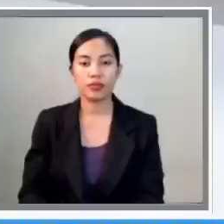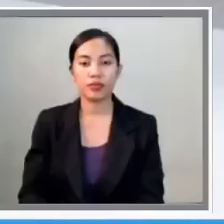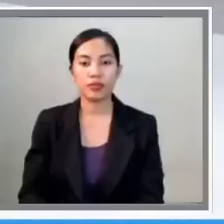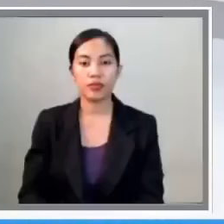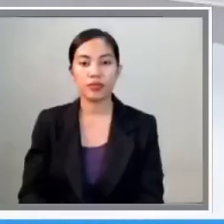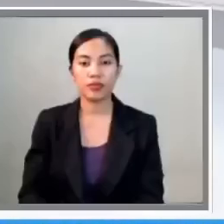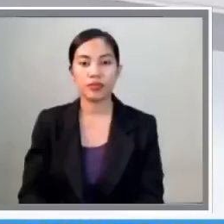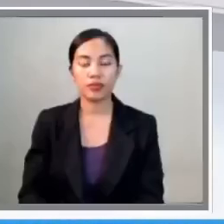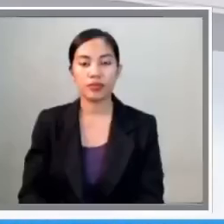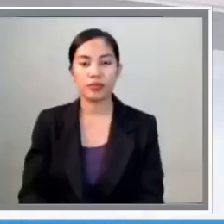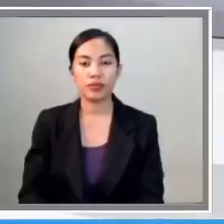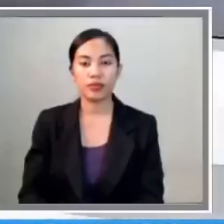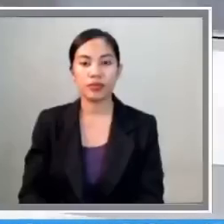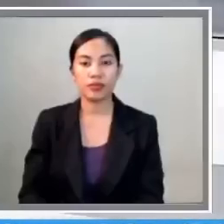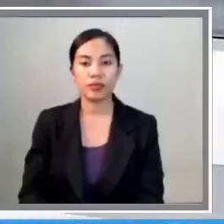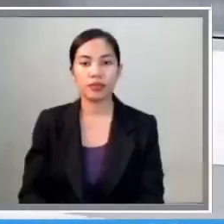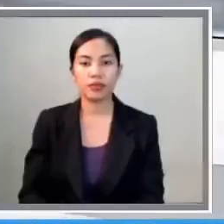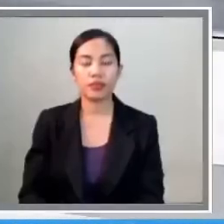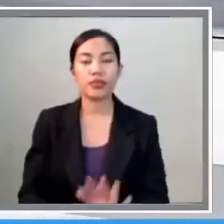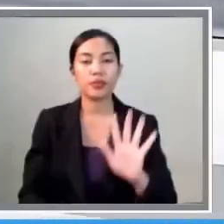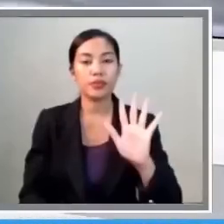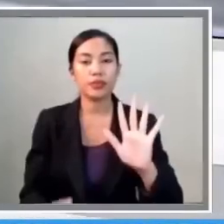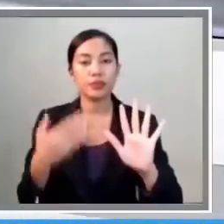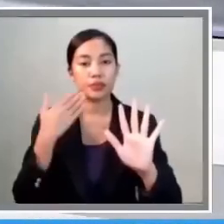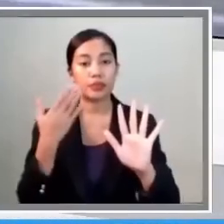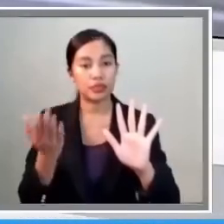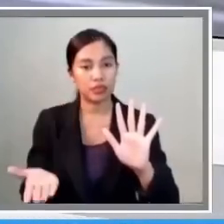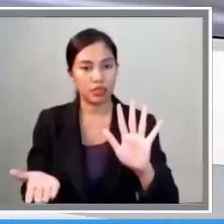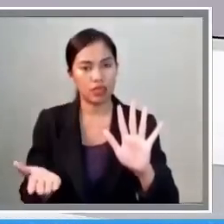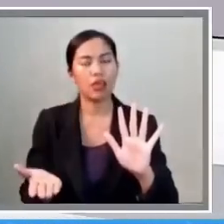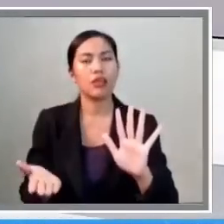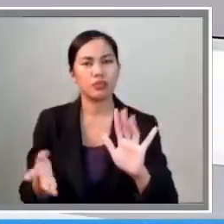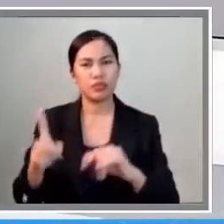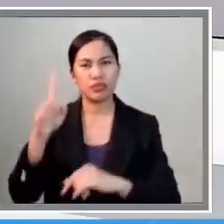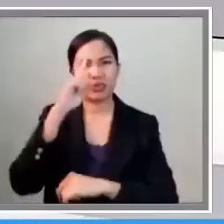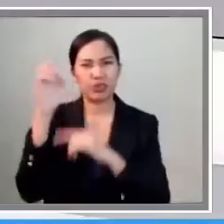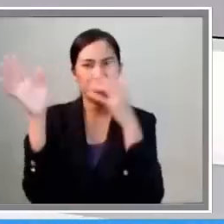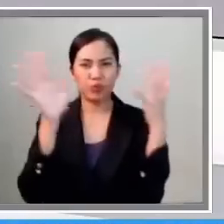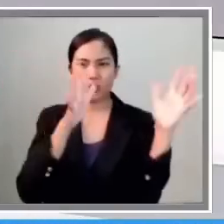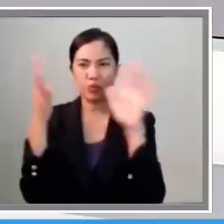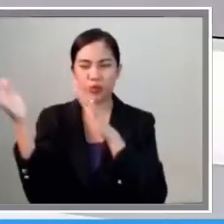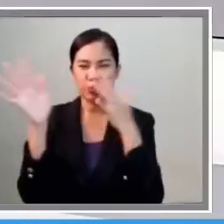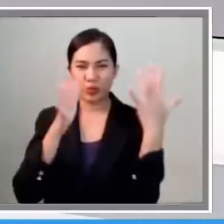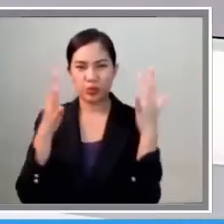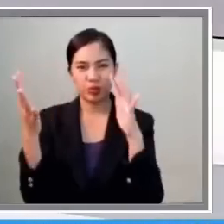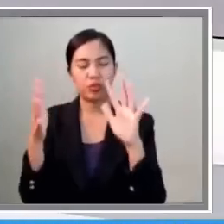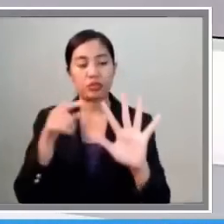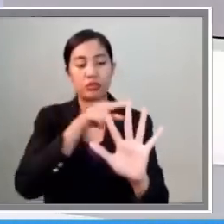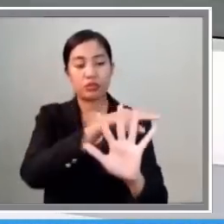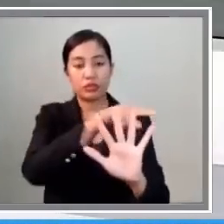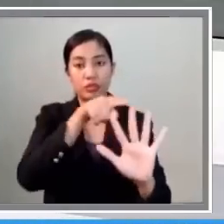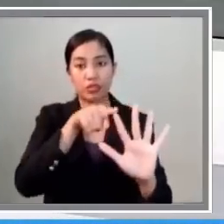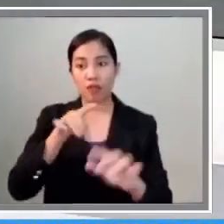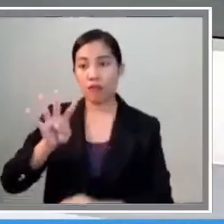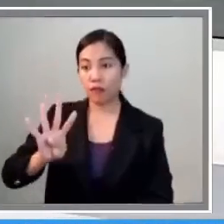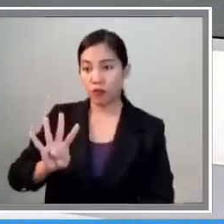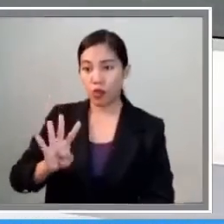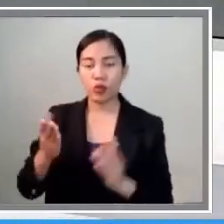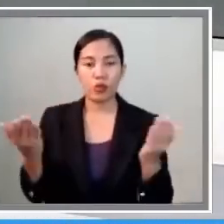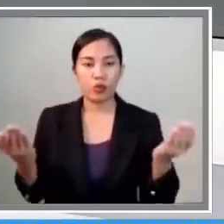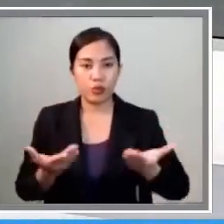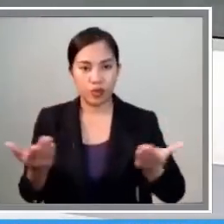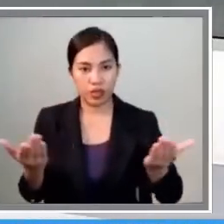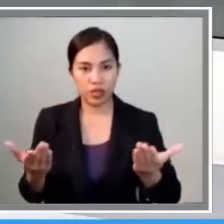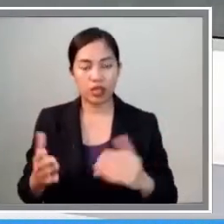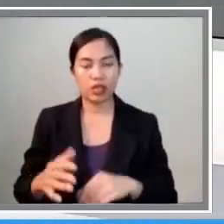Sa limang naitalang patay ng NDRRMC dahil sa pananalasa ng Bagyong Egay, apat nga dyan ang sa Cordillera Administrative Region. At kaugnay